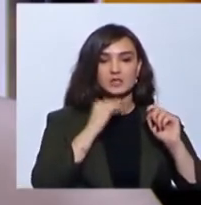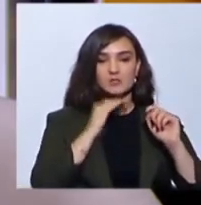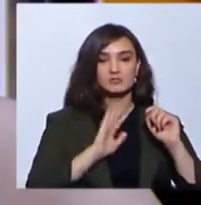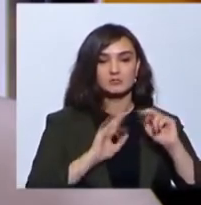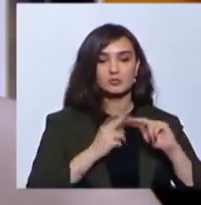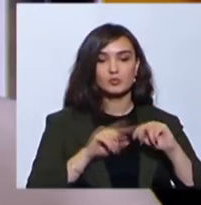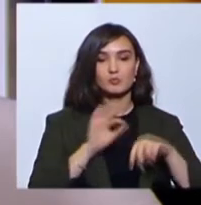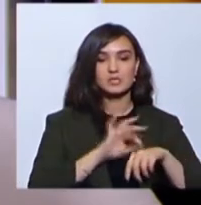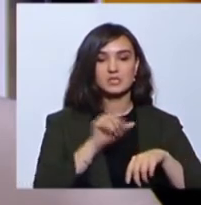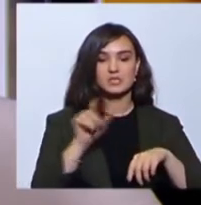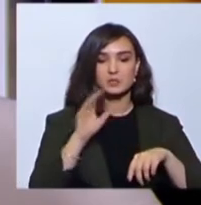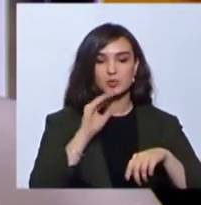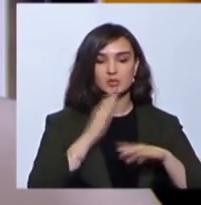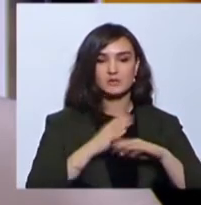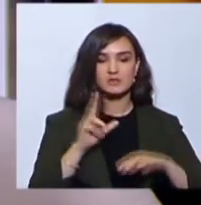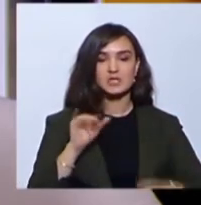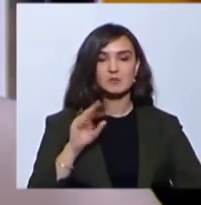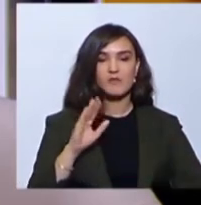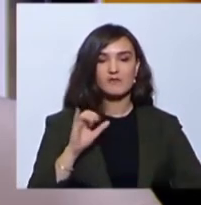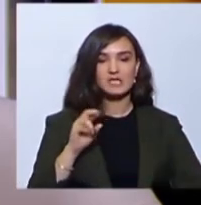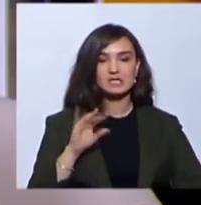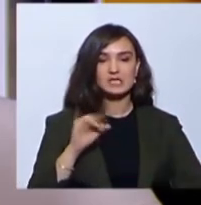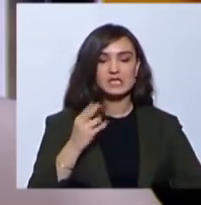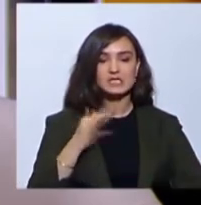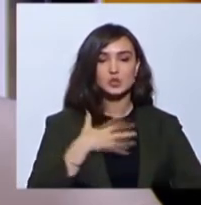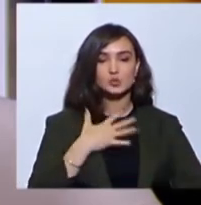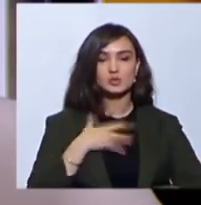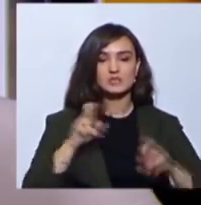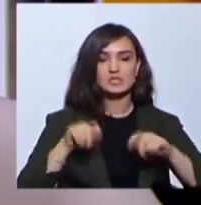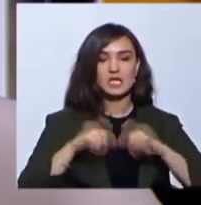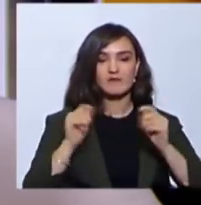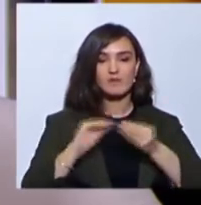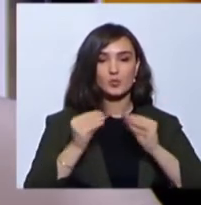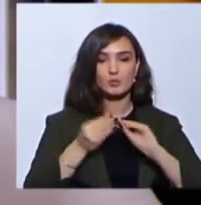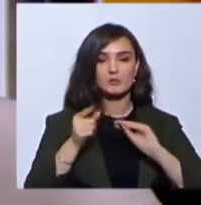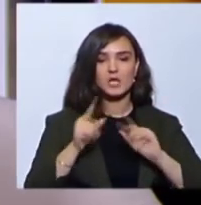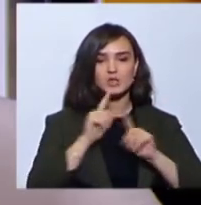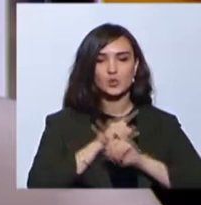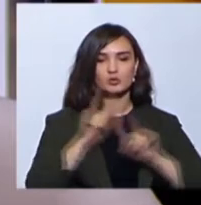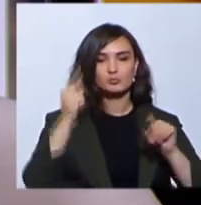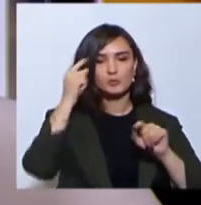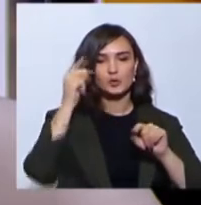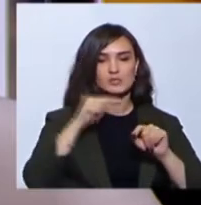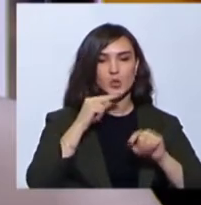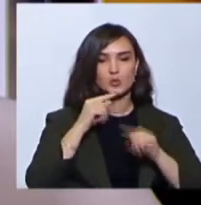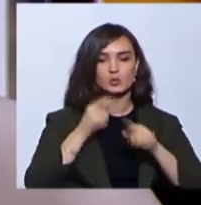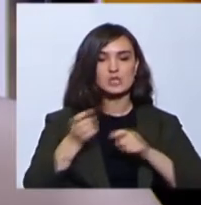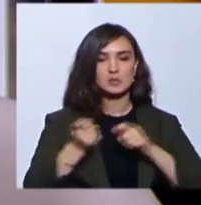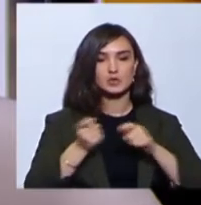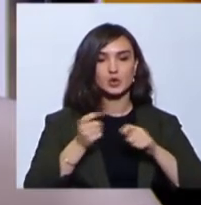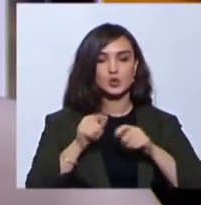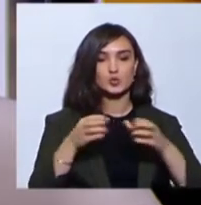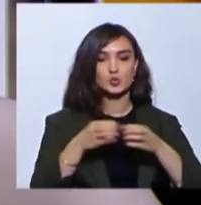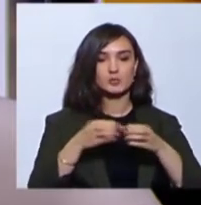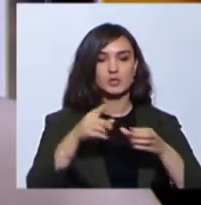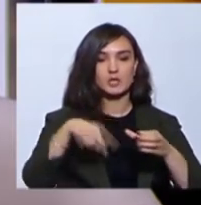ეს პაციენტები, როდესაც გვაქვს ჰიპოვენტილაცია და ზოგადად სუნთქვის დარღვევა, რა თქმა უნდა, განსაკუთრებით ფიქრობს საყურადღებო და საფრთხილო